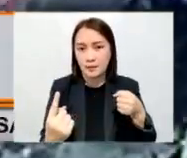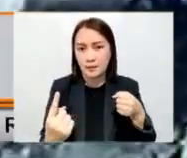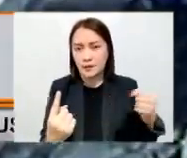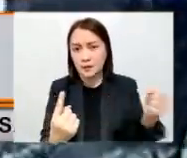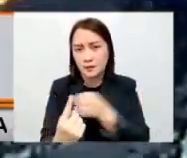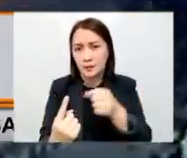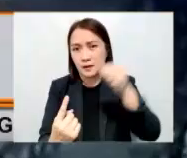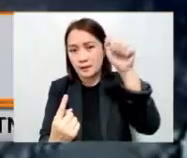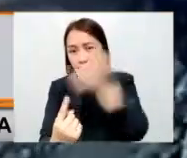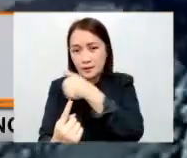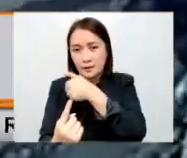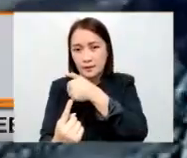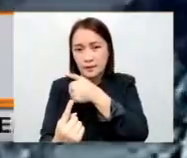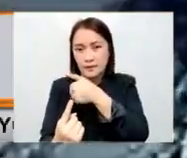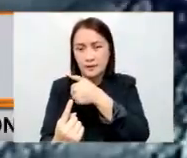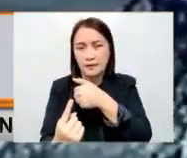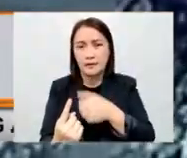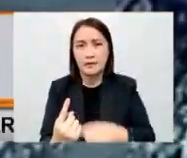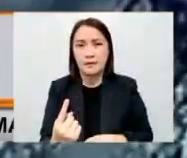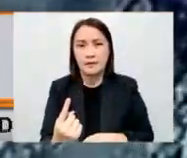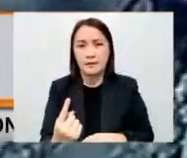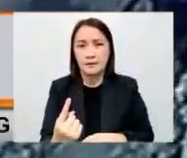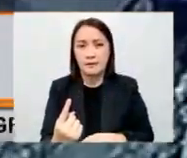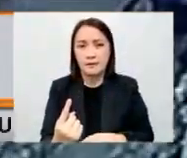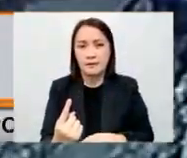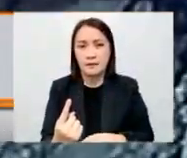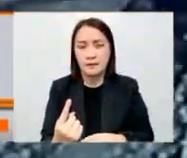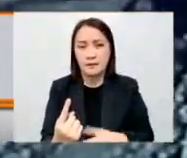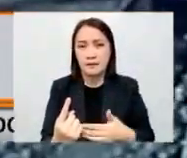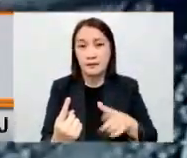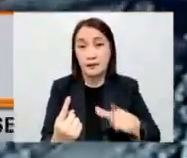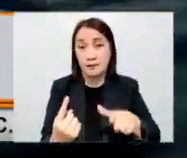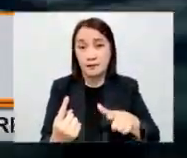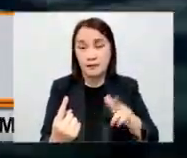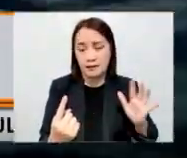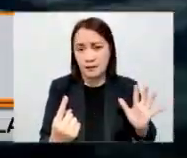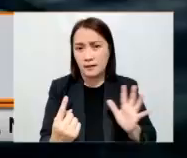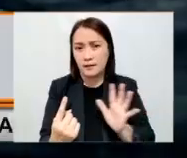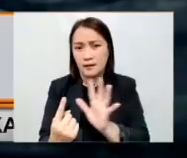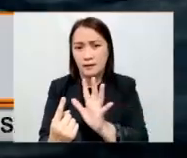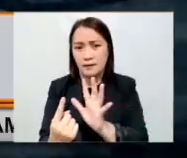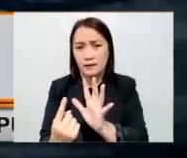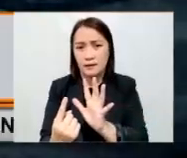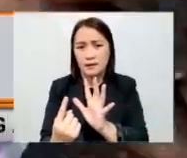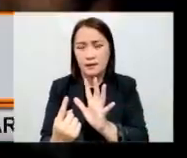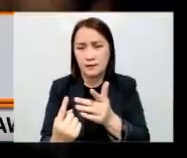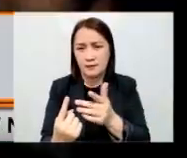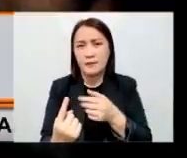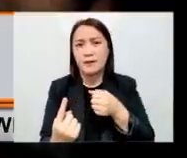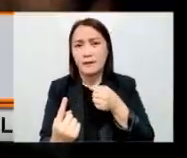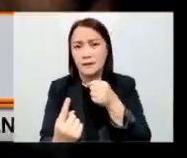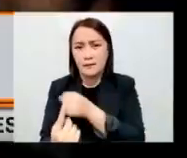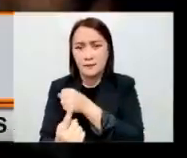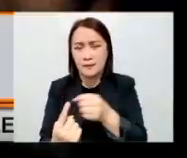ang ilang residente at binatukan din ang lalaki. May mga sumuntok at tumadyak din. Kinilala ang kinuyog na si Mark Nugid na